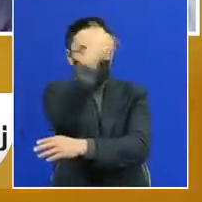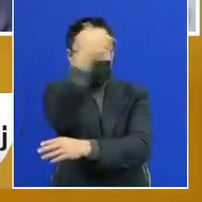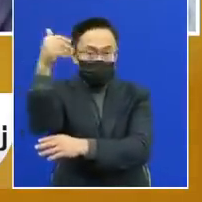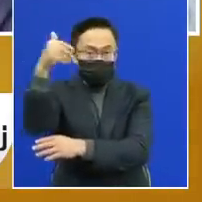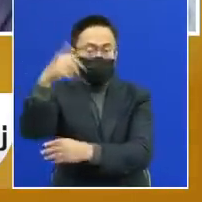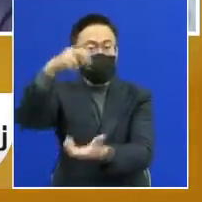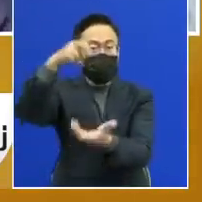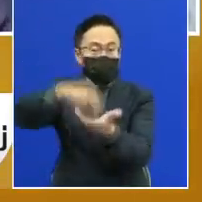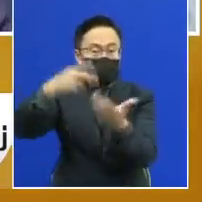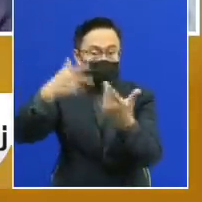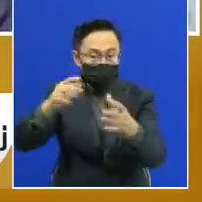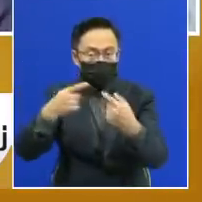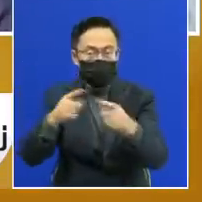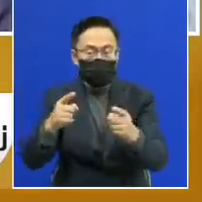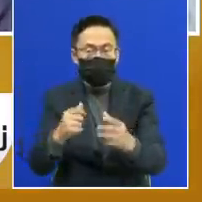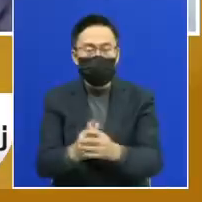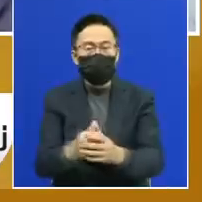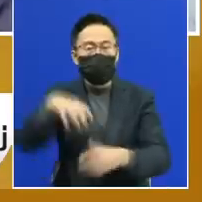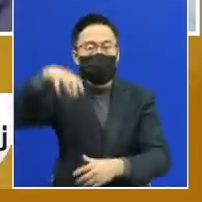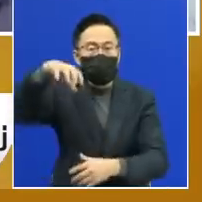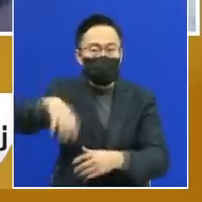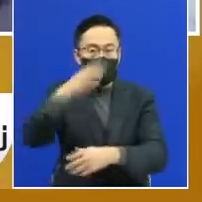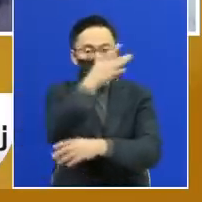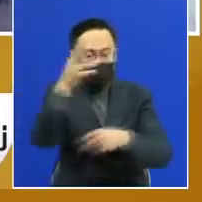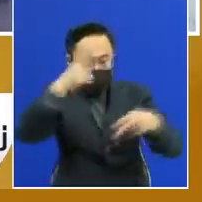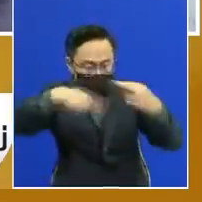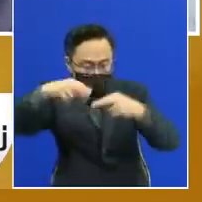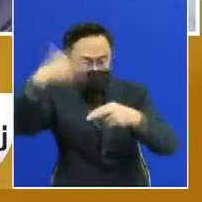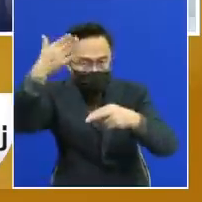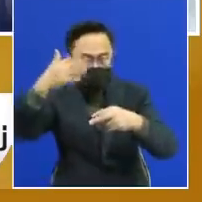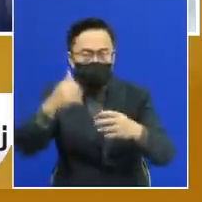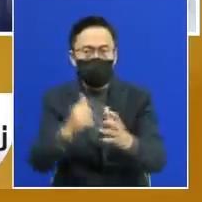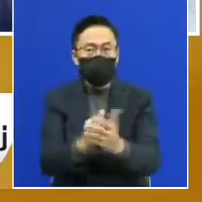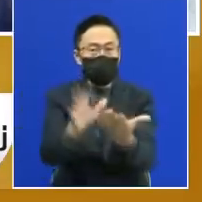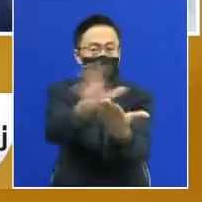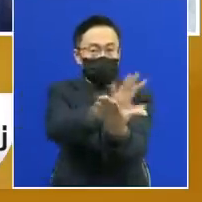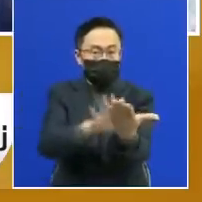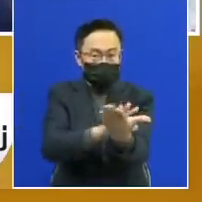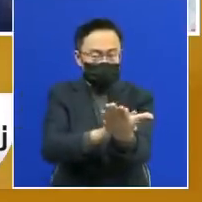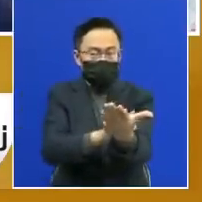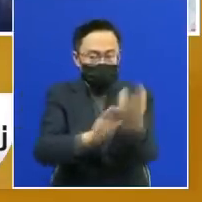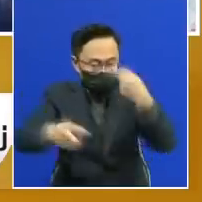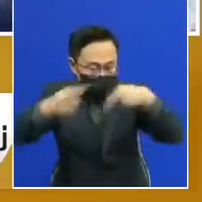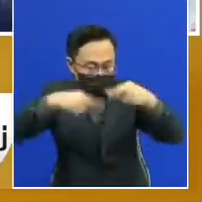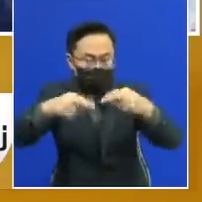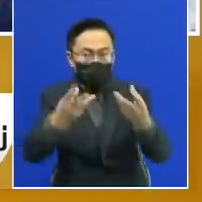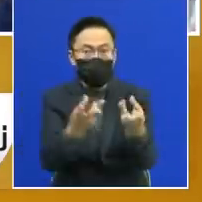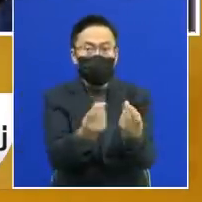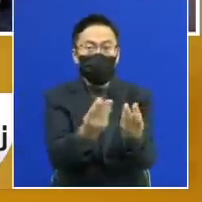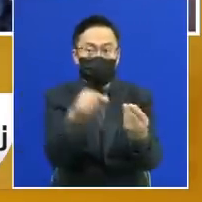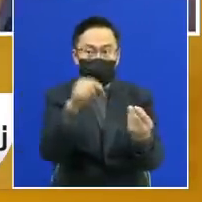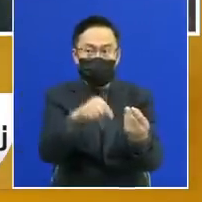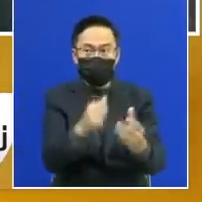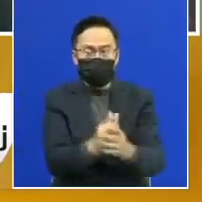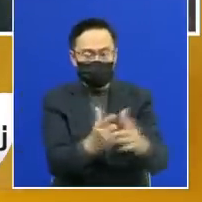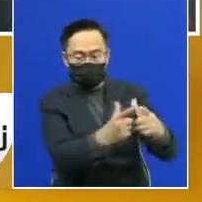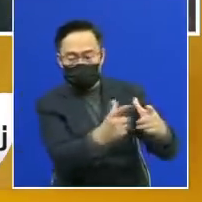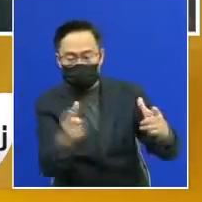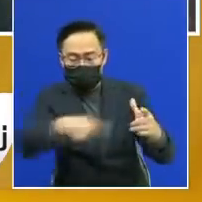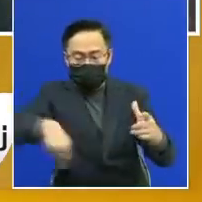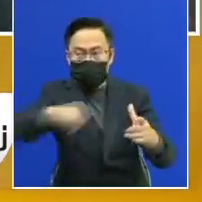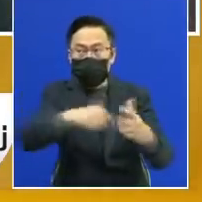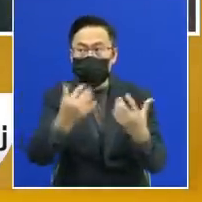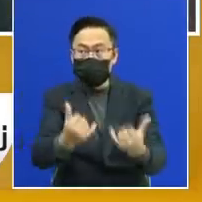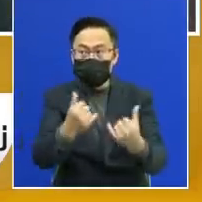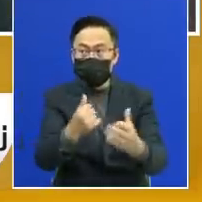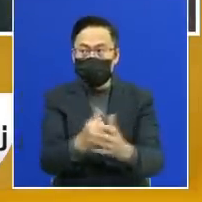บจากทางป่าไม้ซึ่งได้ลงพื้นที่แล้วถ้าเราไปดูแผนที่นะครับแผนที่ที่ดินที่เกี่ยวข้องกับเรื่อง